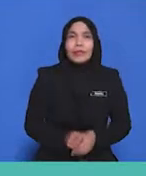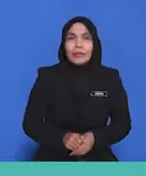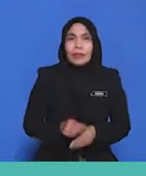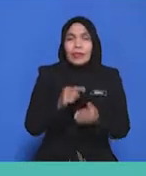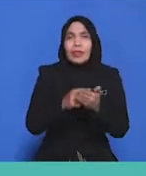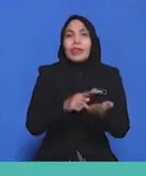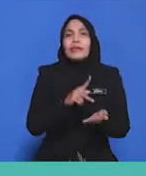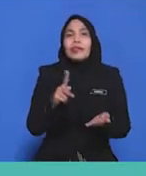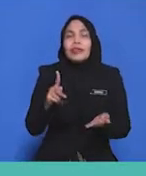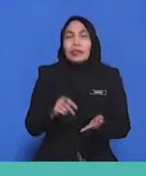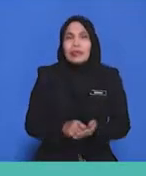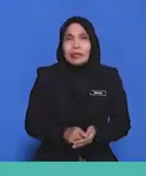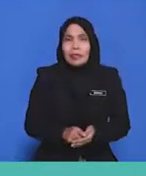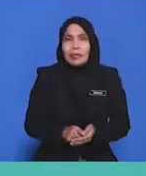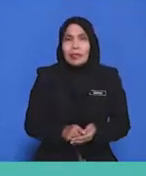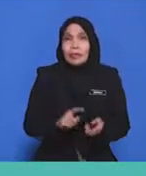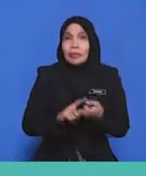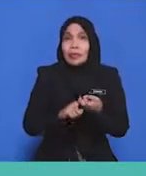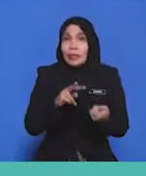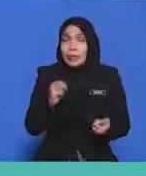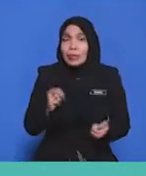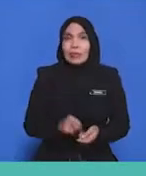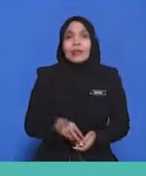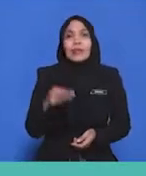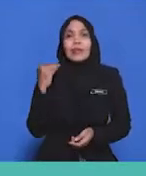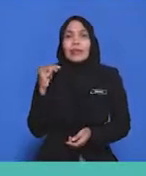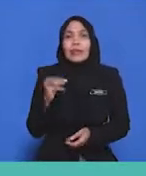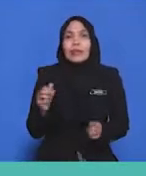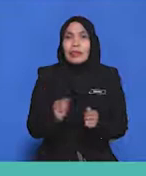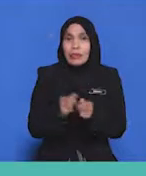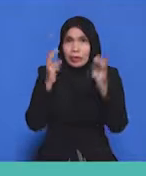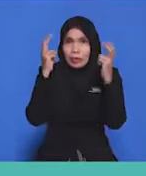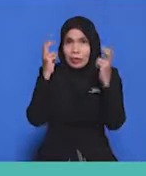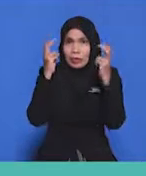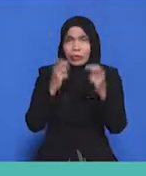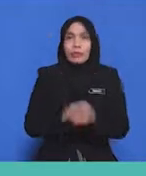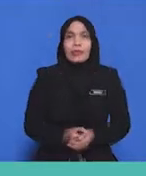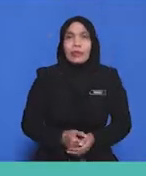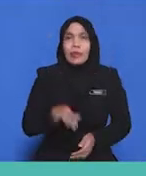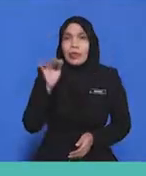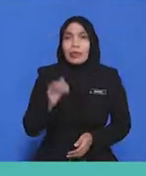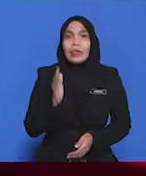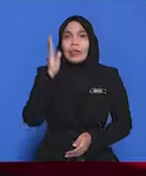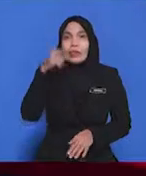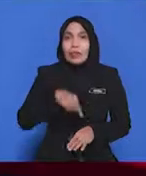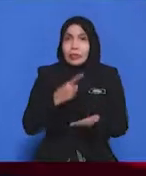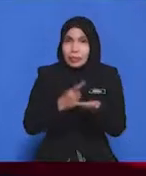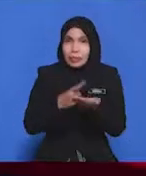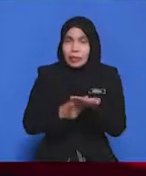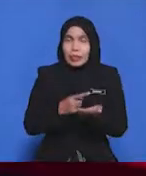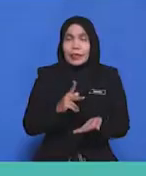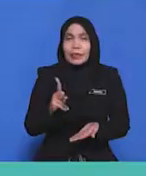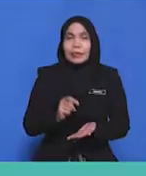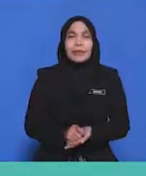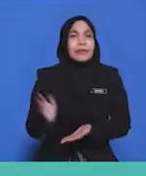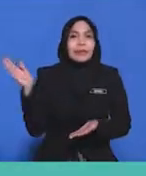apakah perkaitan mereka ini dengan tajuk yang kita akan bincangkan? Jom kita lihat.